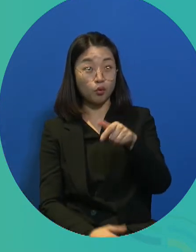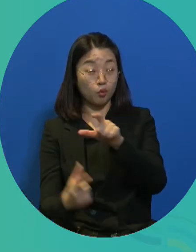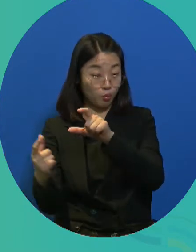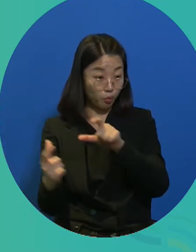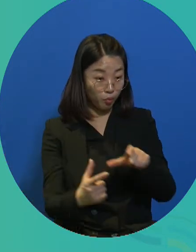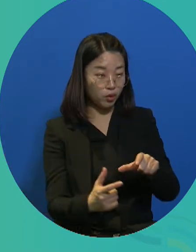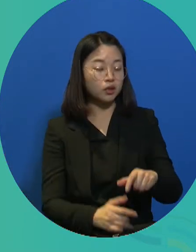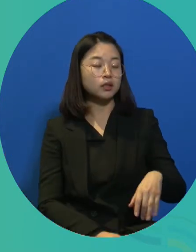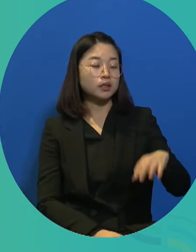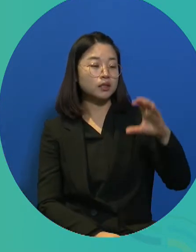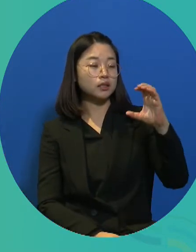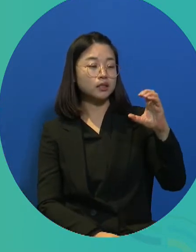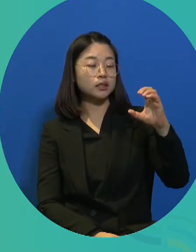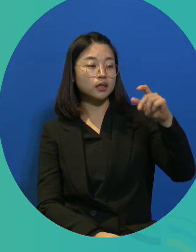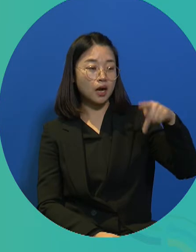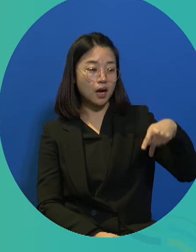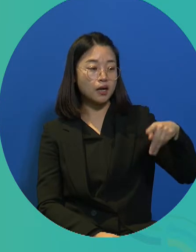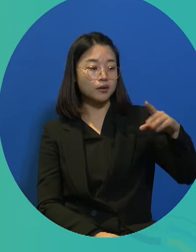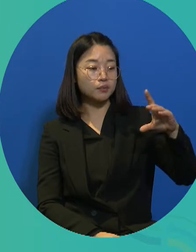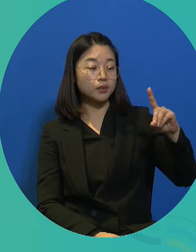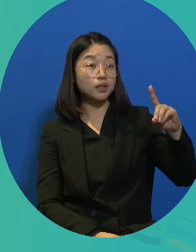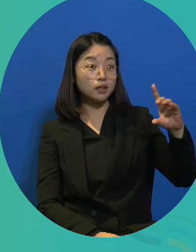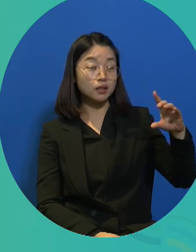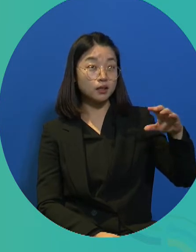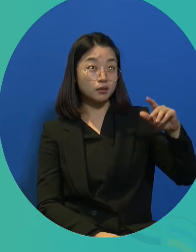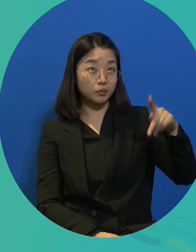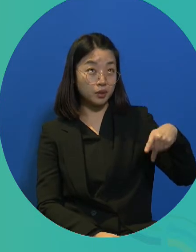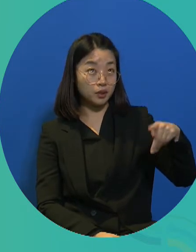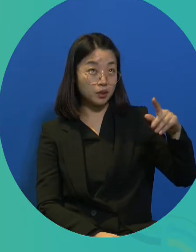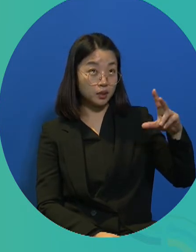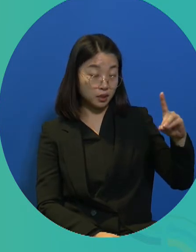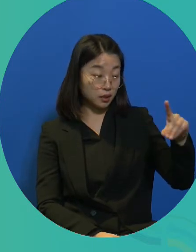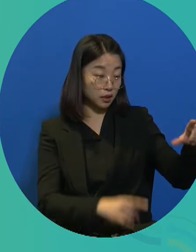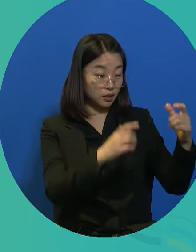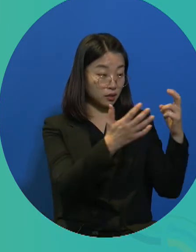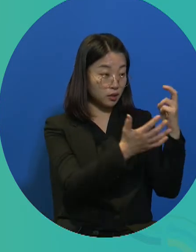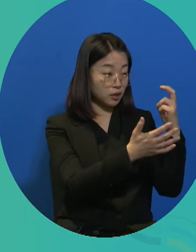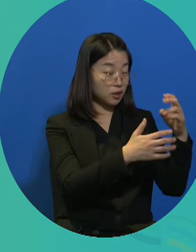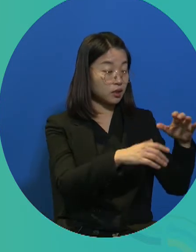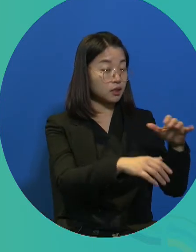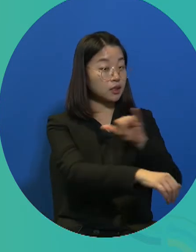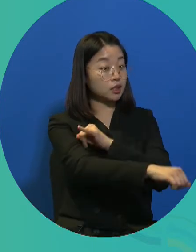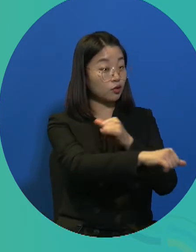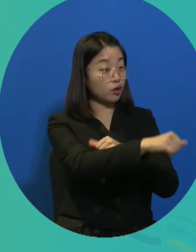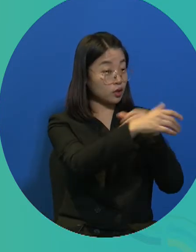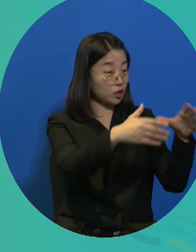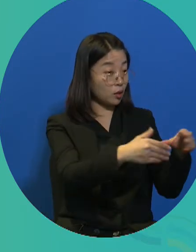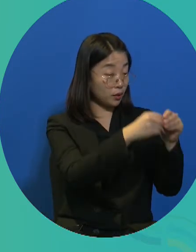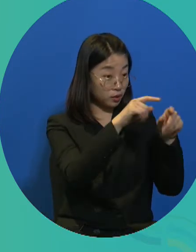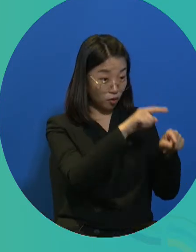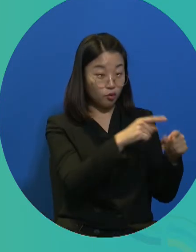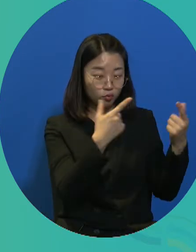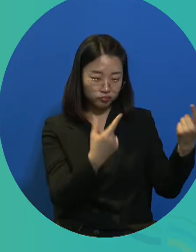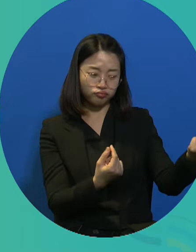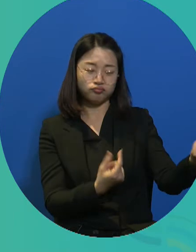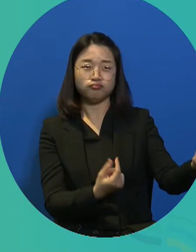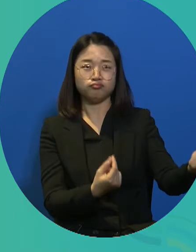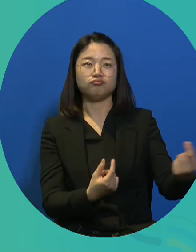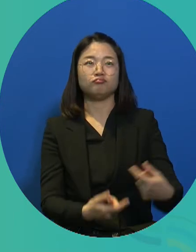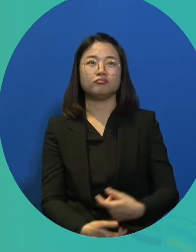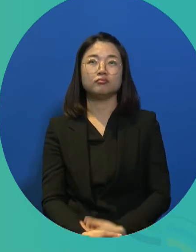의정서 비준을 통해서 마련이 되는 것이라고 보시면 될 것 같습니다. 선택 의정서가 비준이